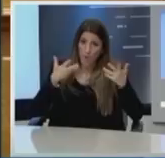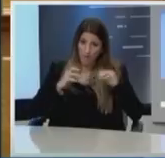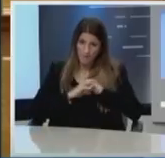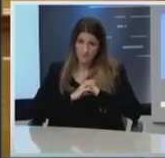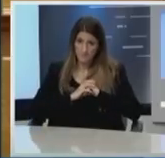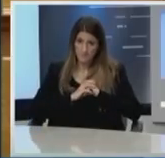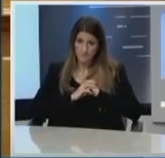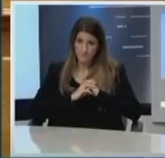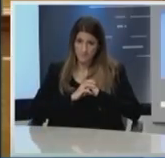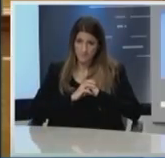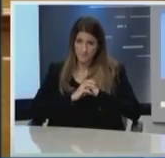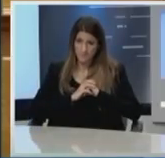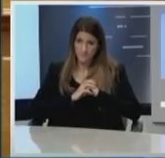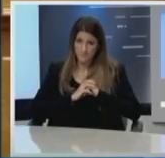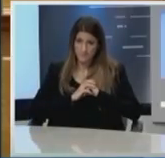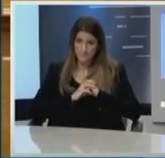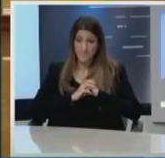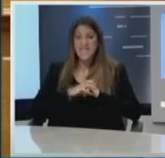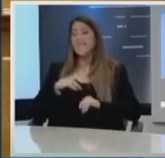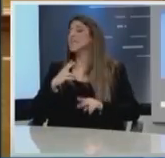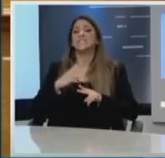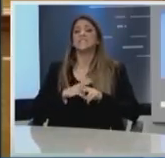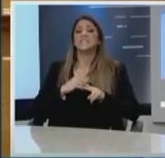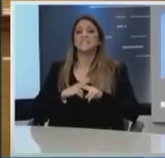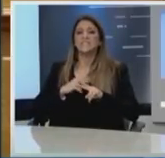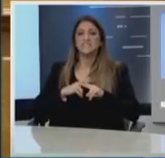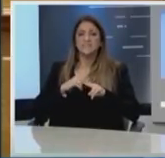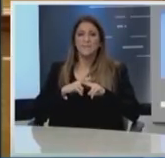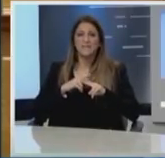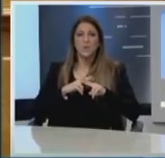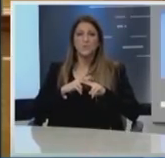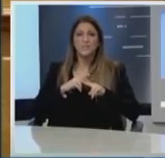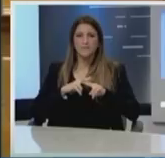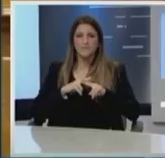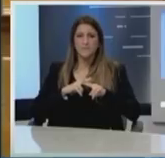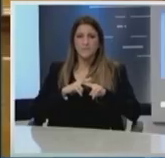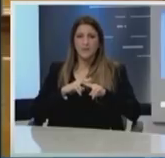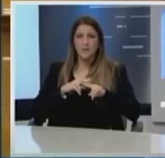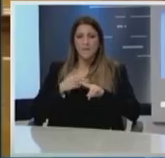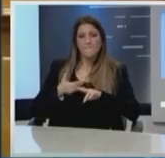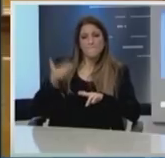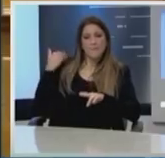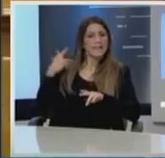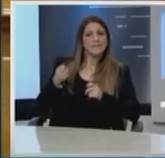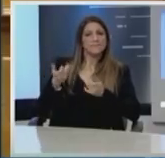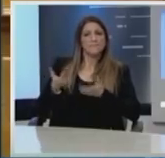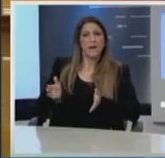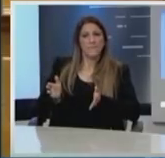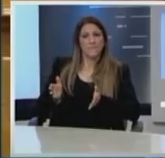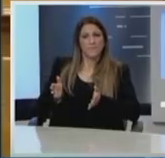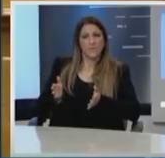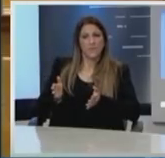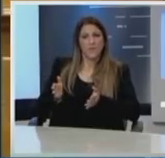παίρνουν. Και αυτό που είναι σημαντικό, κυρίες και κύριοι συνάδελφοι, είναι να δούμε τι έγινε στο παρελθόν.